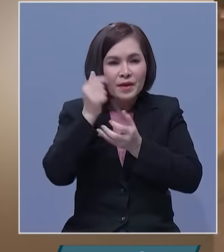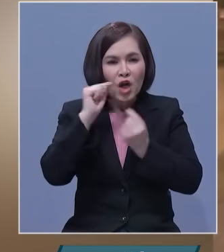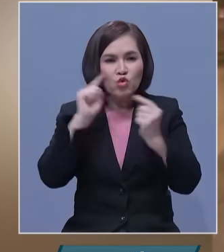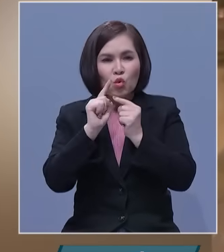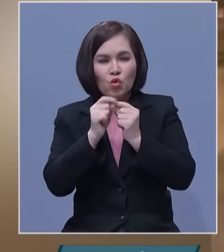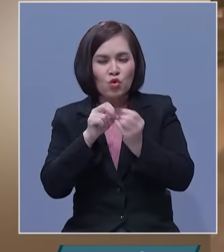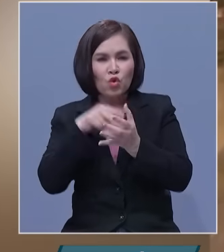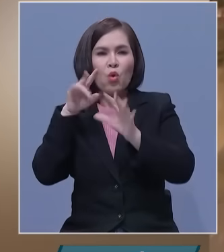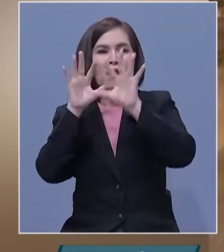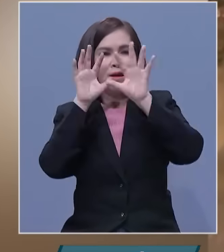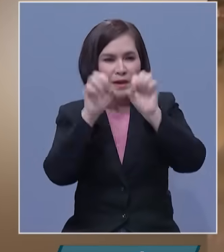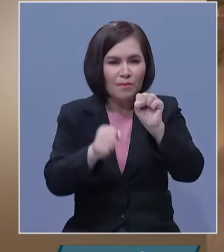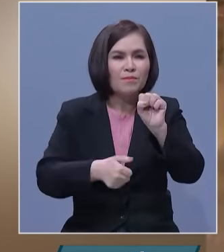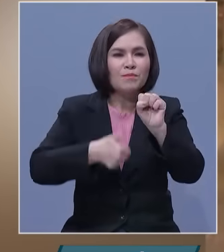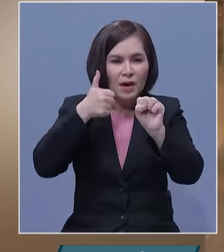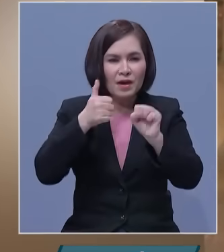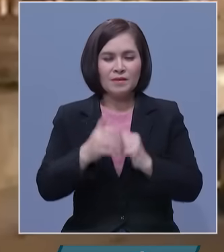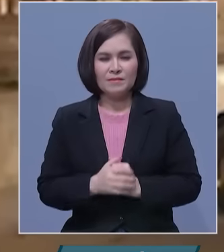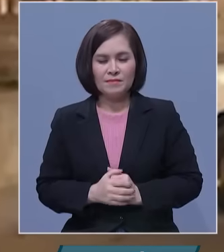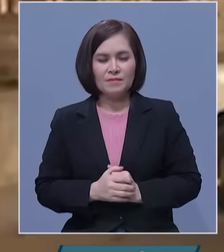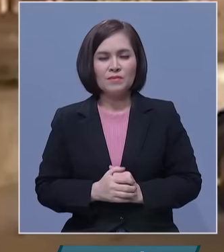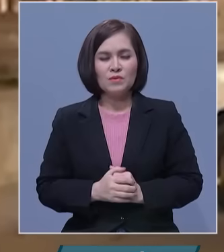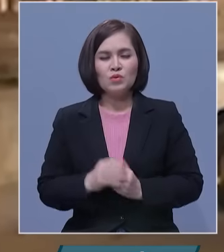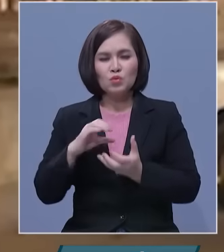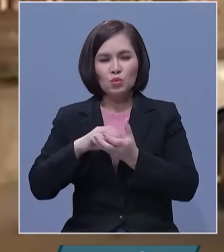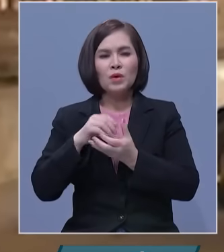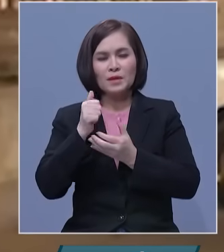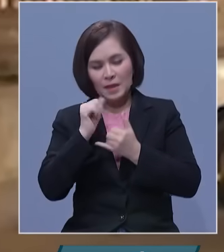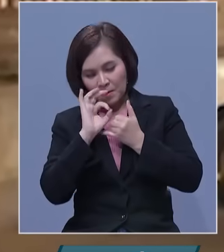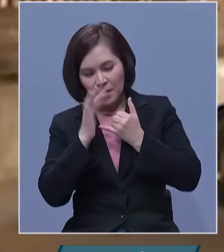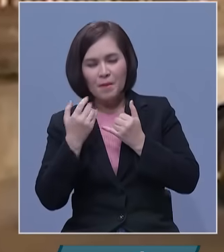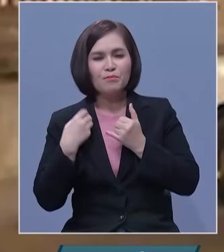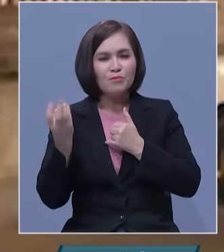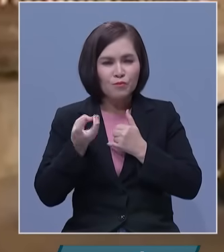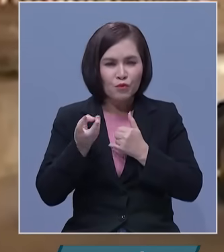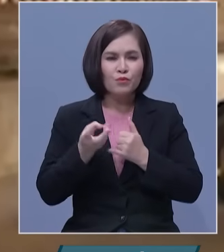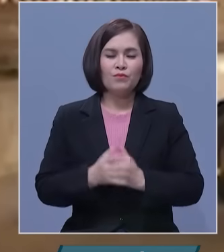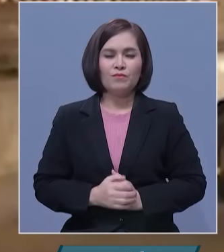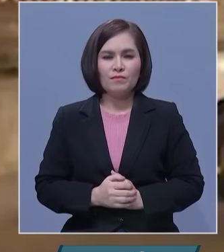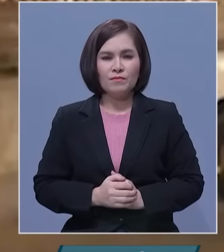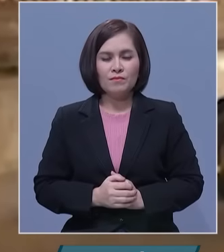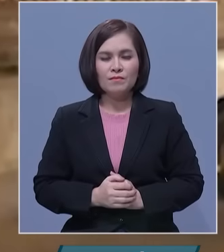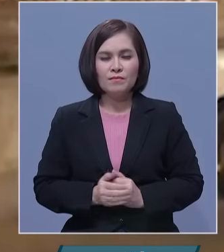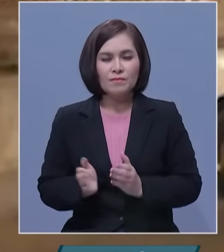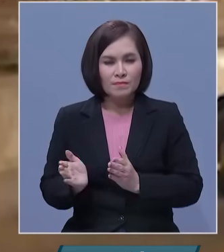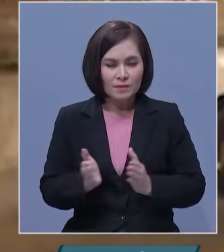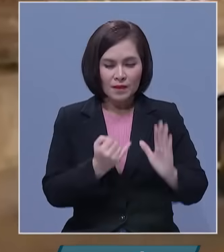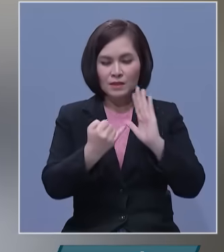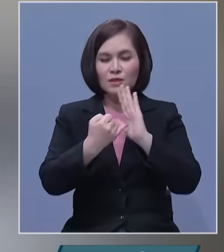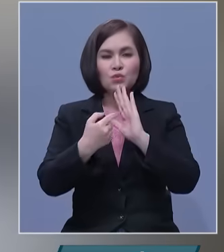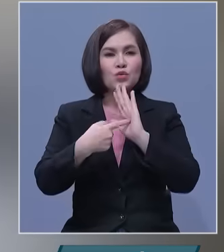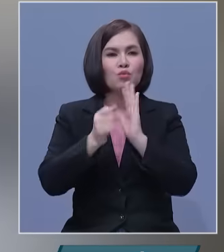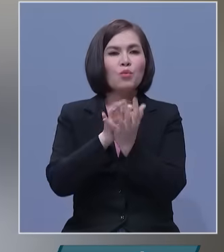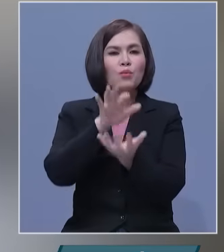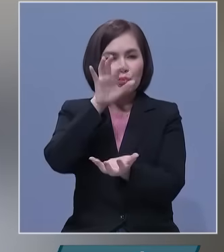ตอร์เวย์ได้ทันถึงแม้จะไม่ได้โดนชนเต็มๆแต่ก็โดนเฉี่ยวเล็กน้อยเนี่ยนะครับนั่นเป็นเหตุการณ์หนึ่งที่ชลบุรีส่วนที่สมุทรปรา